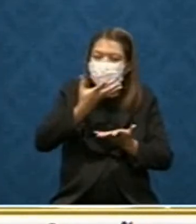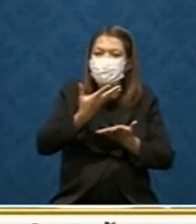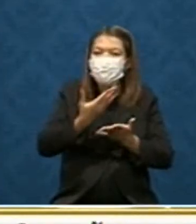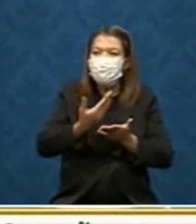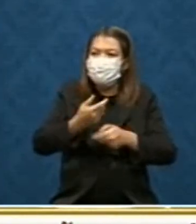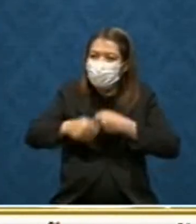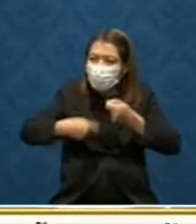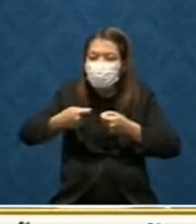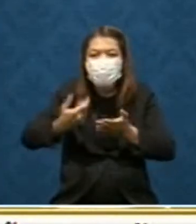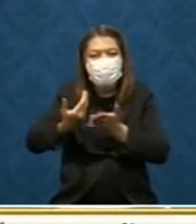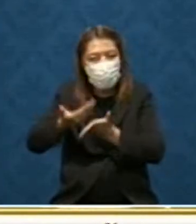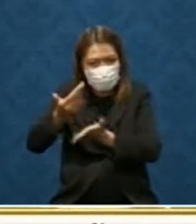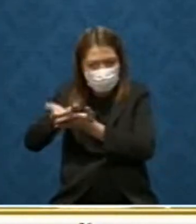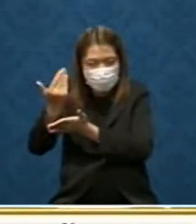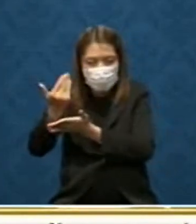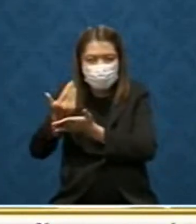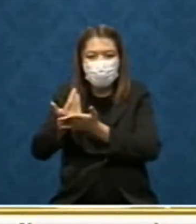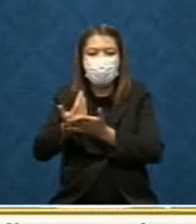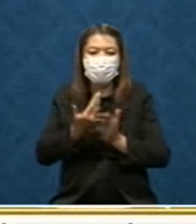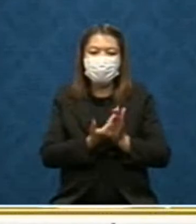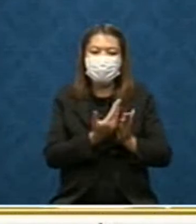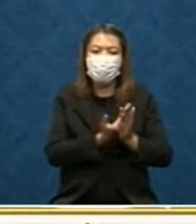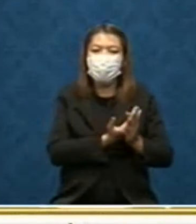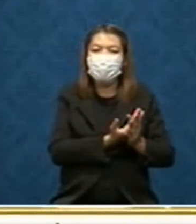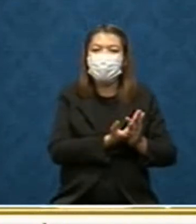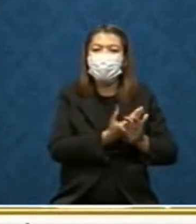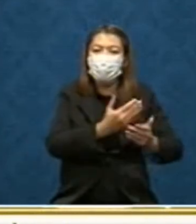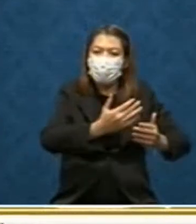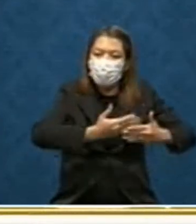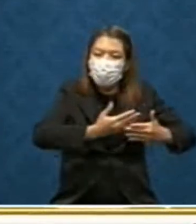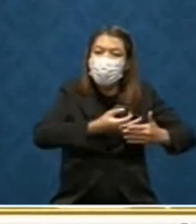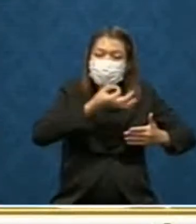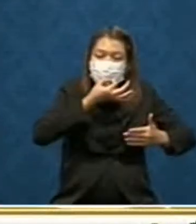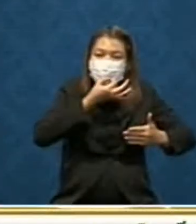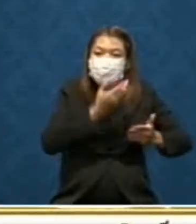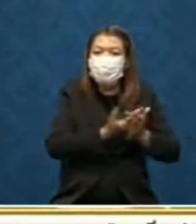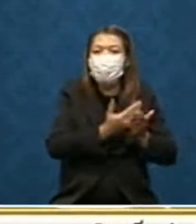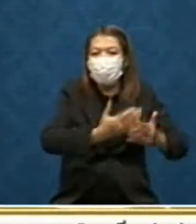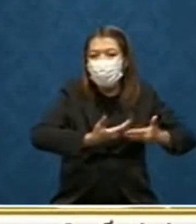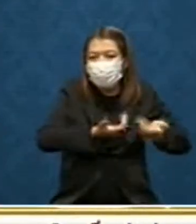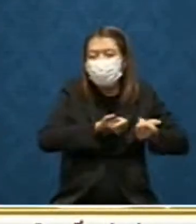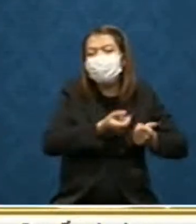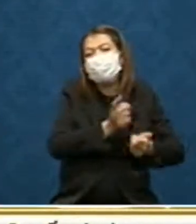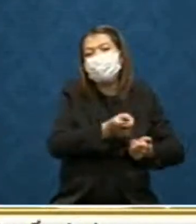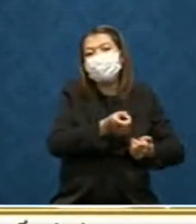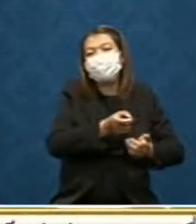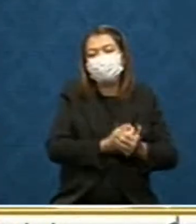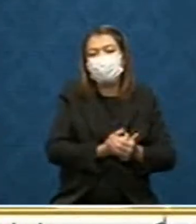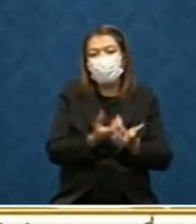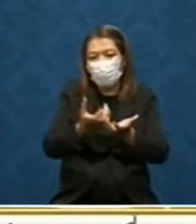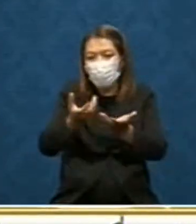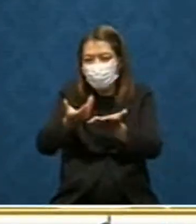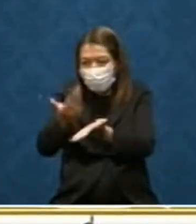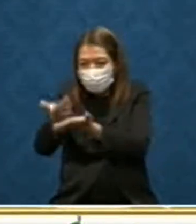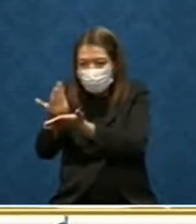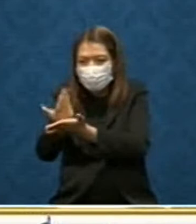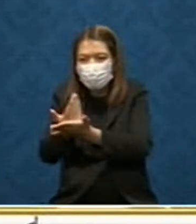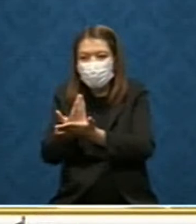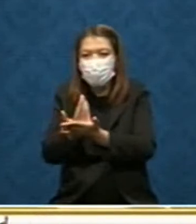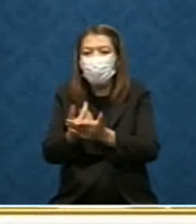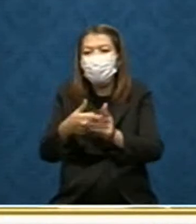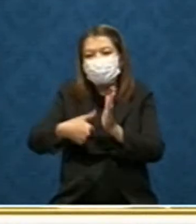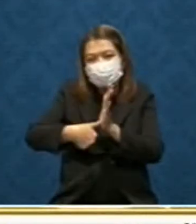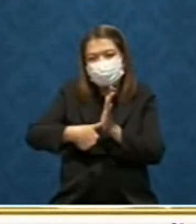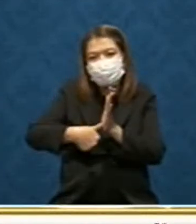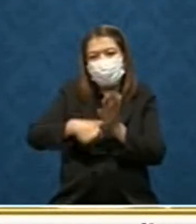้ได้ตามไม่ทัน มัค